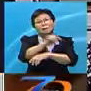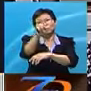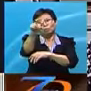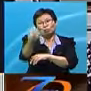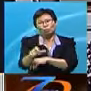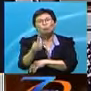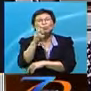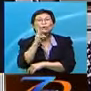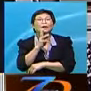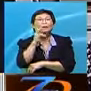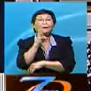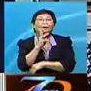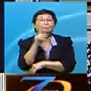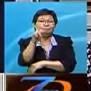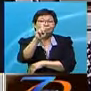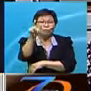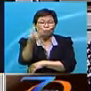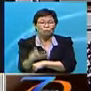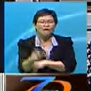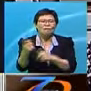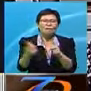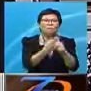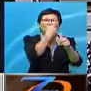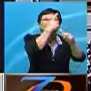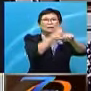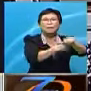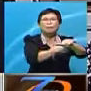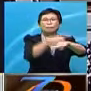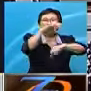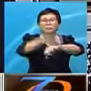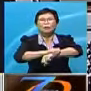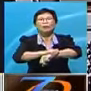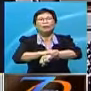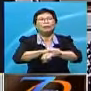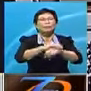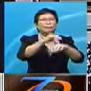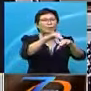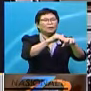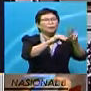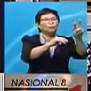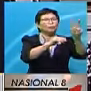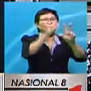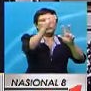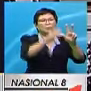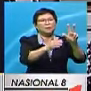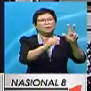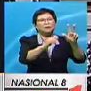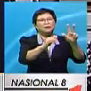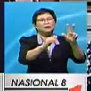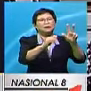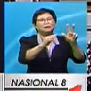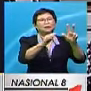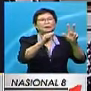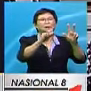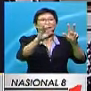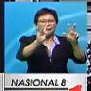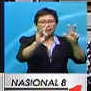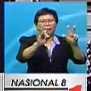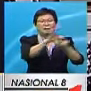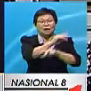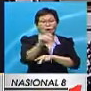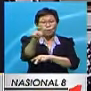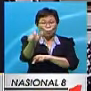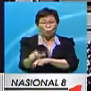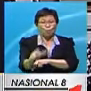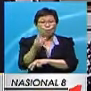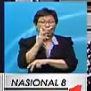seorang wanita yang pertama kali ditangkap semasa 23 hari bulan tersebut dan wanita